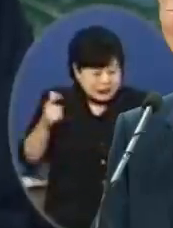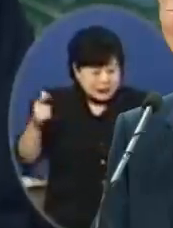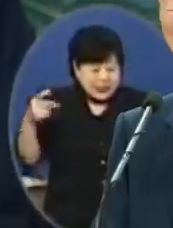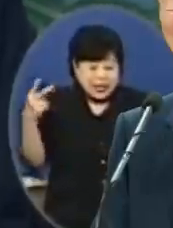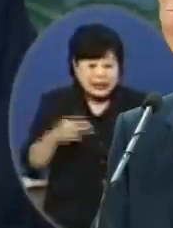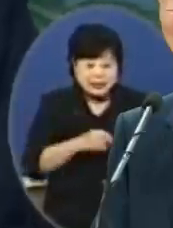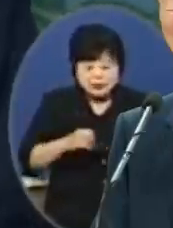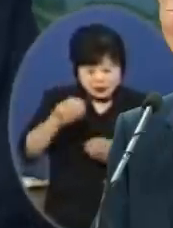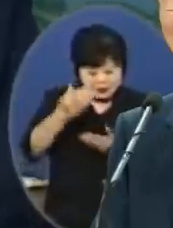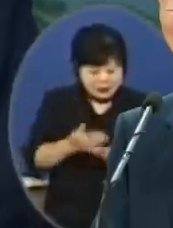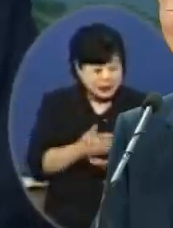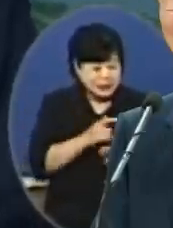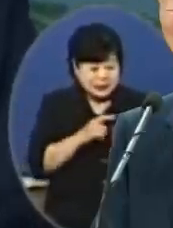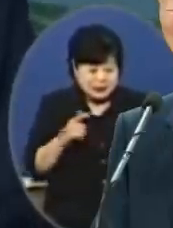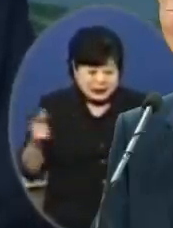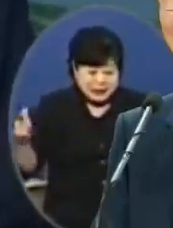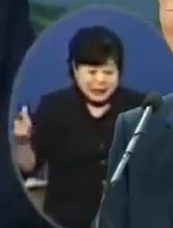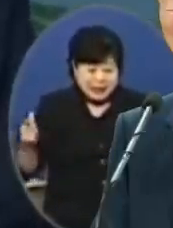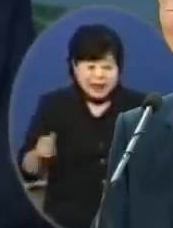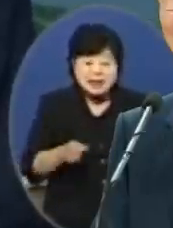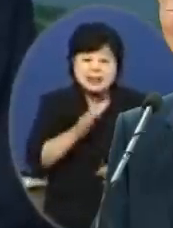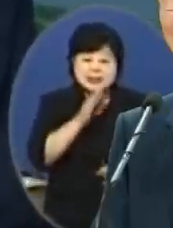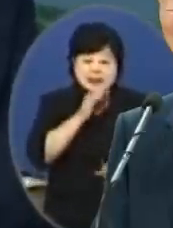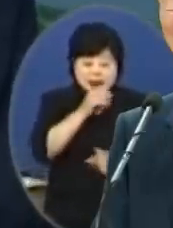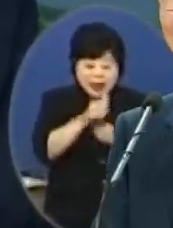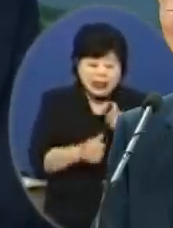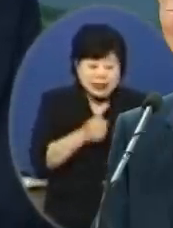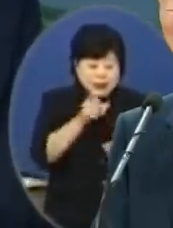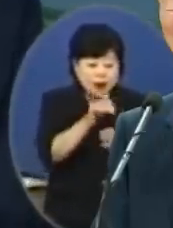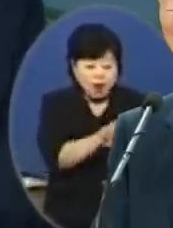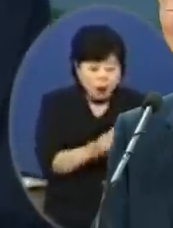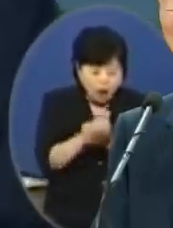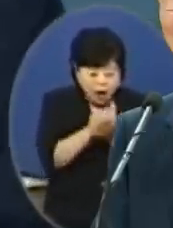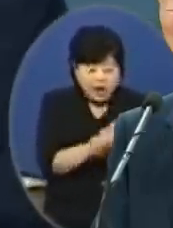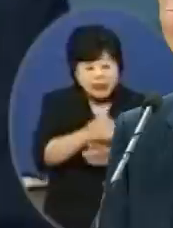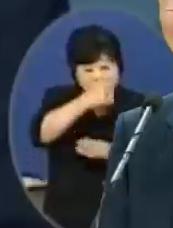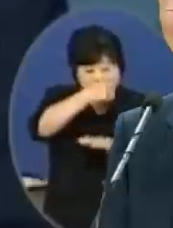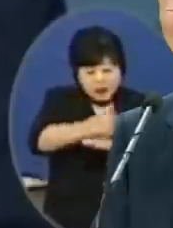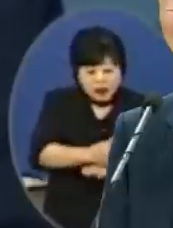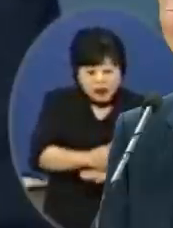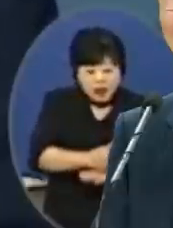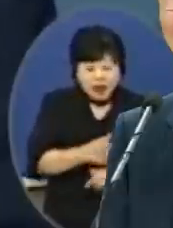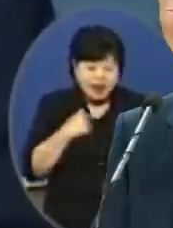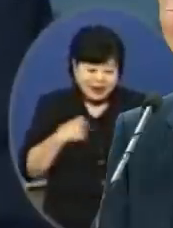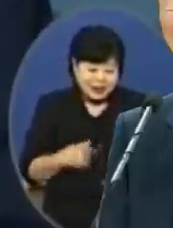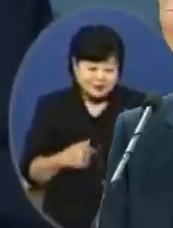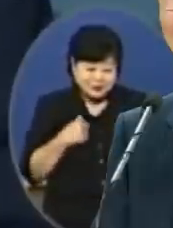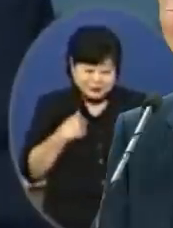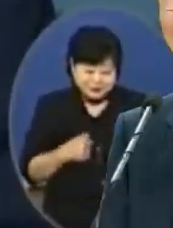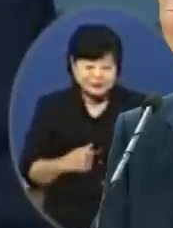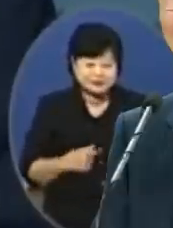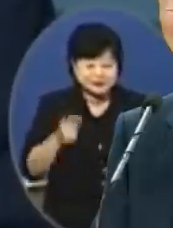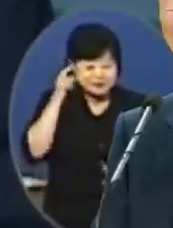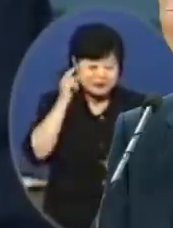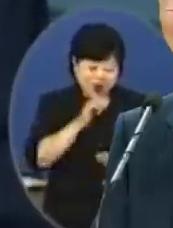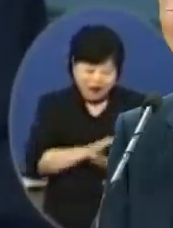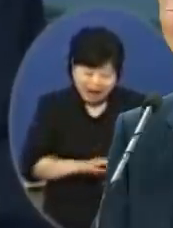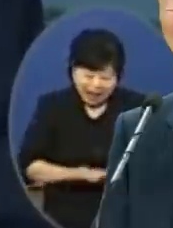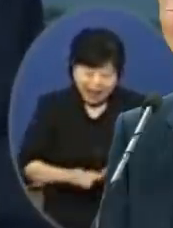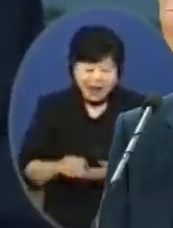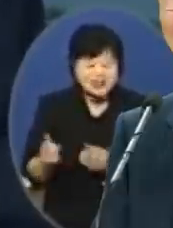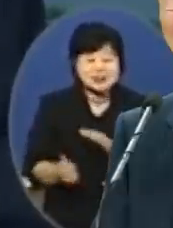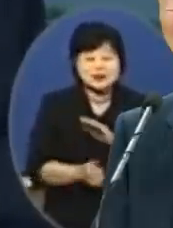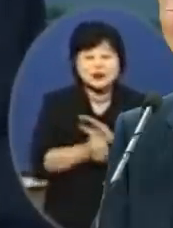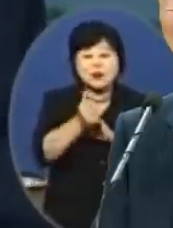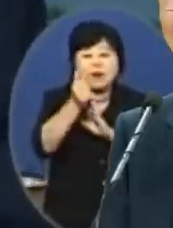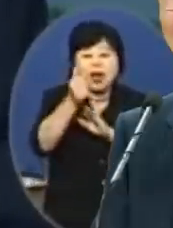다시 버림받지 않습니다. 우리는 정말 하나님과 화해한 그 결과로 기쁨도 평안도